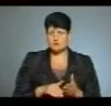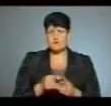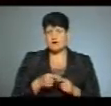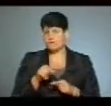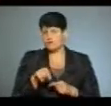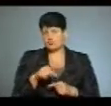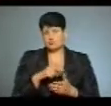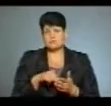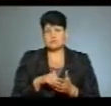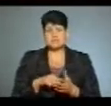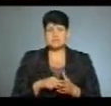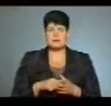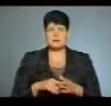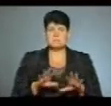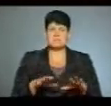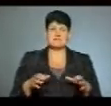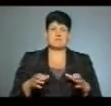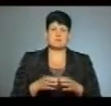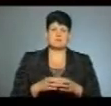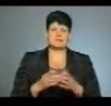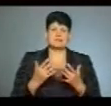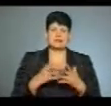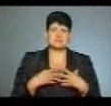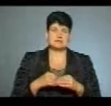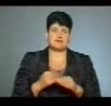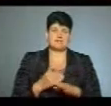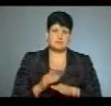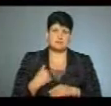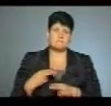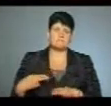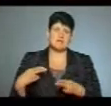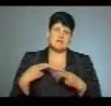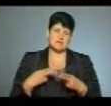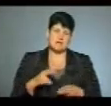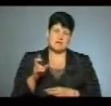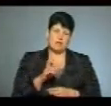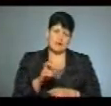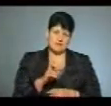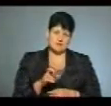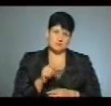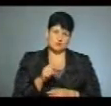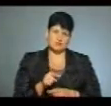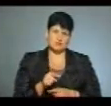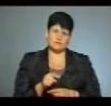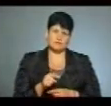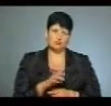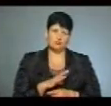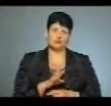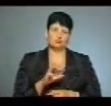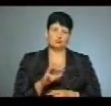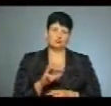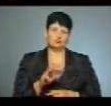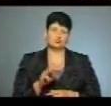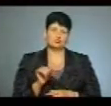цьому місті місцева команда там декілька сімей виділила. Ми приїхали в березні до них в буртур, такий ми буртур